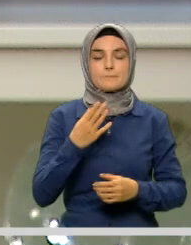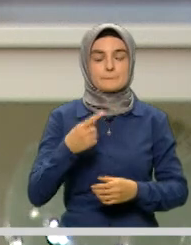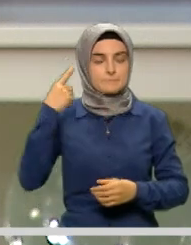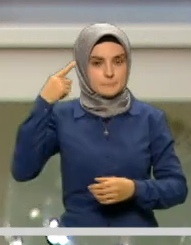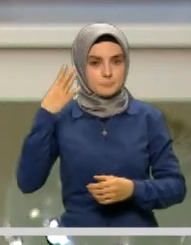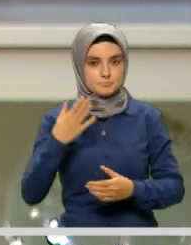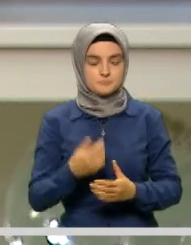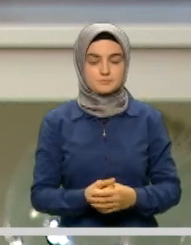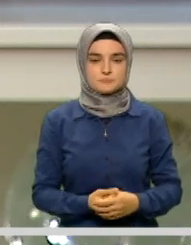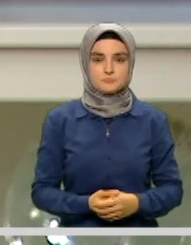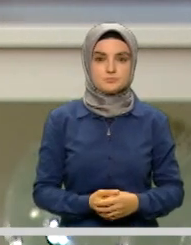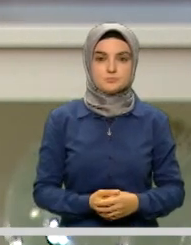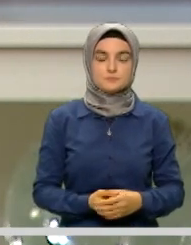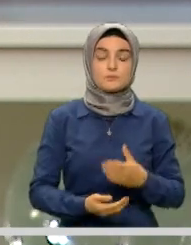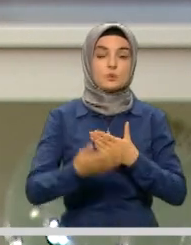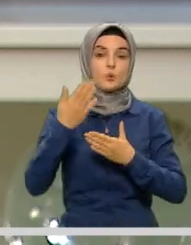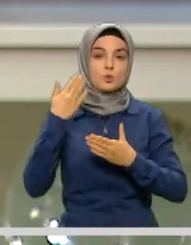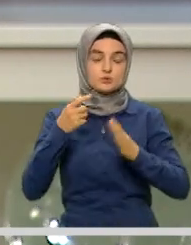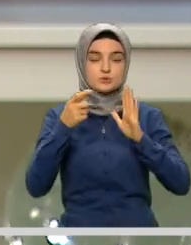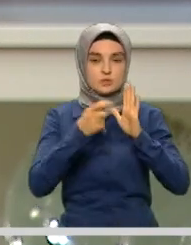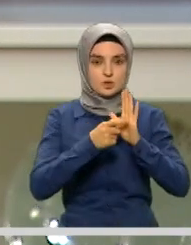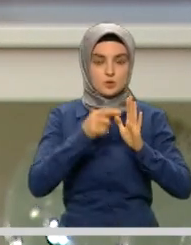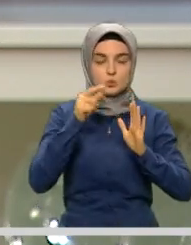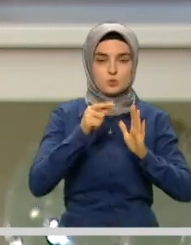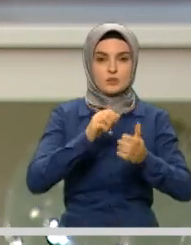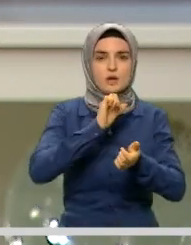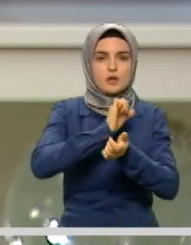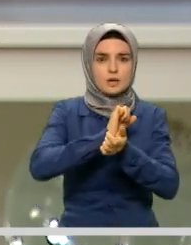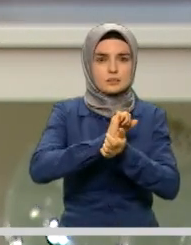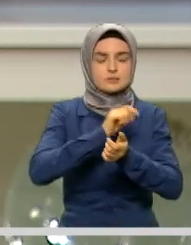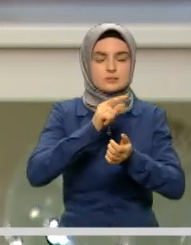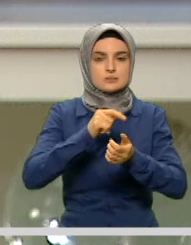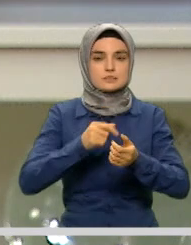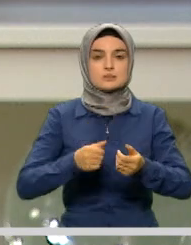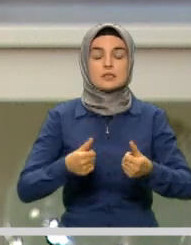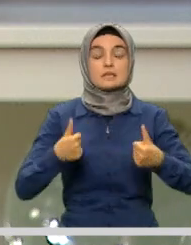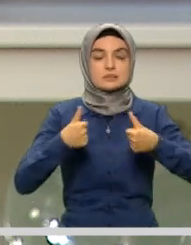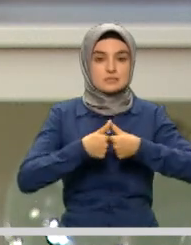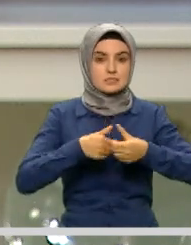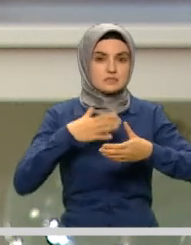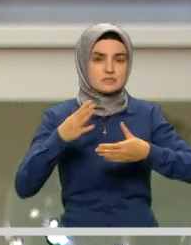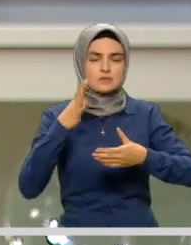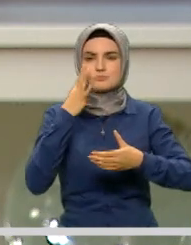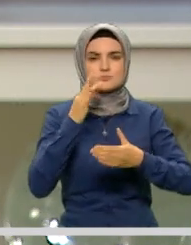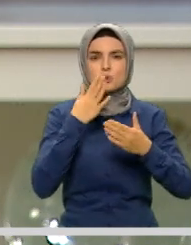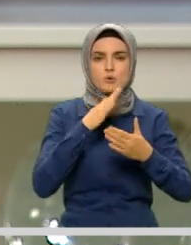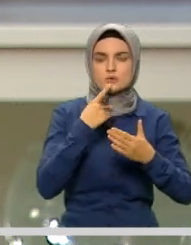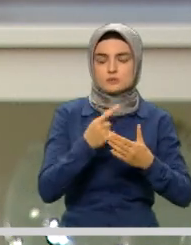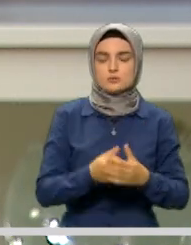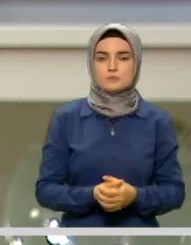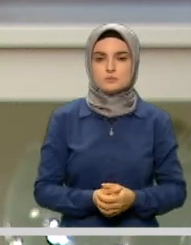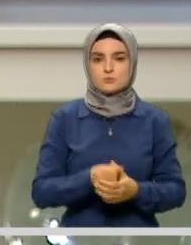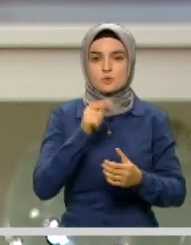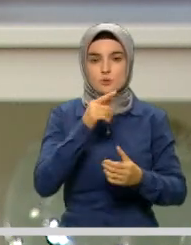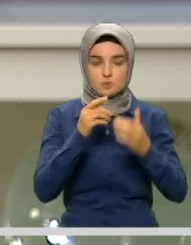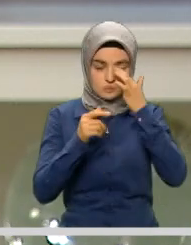düşünürüm. Aslında bir önceki ayette ona ailenden hani karın dışında kimse kalmayacak deniyor. Sanki Hazreti Nuh'un hani orada